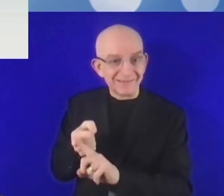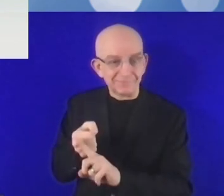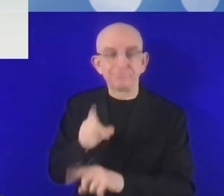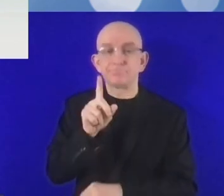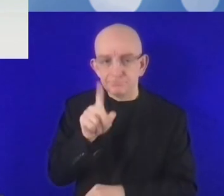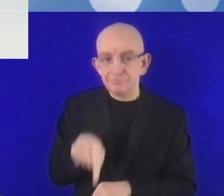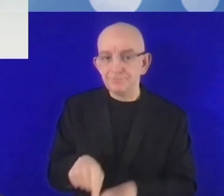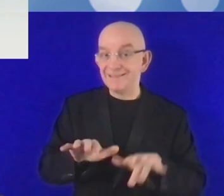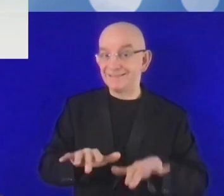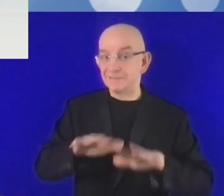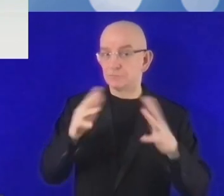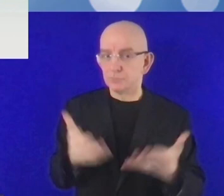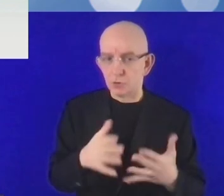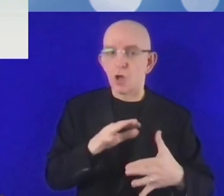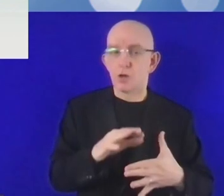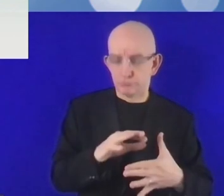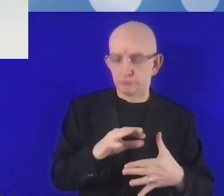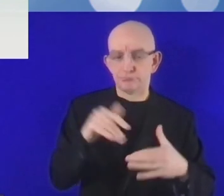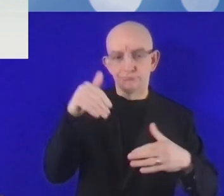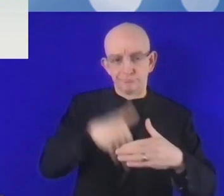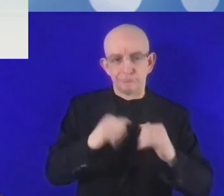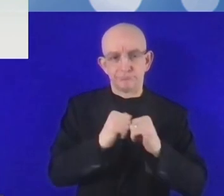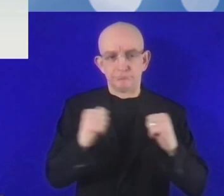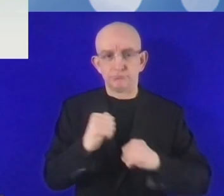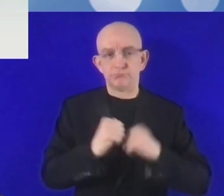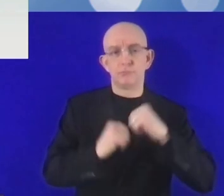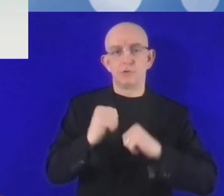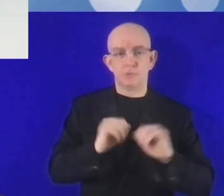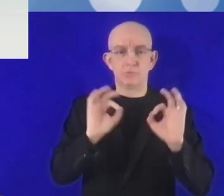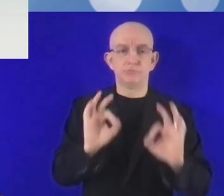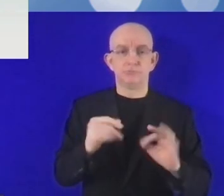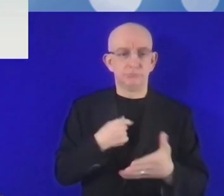定这个空间的一些规则。